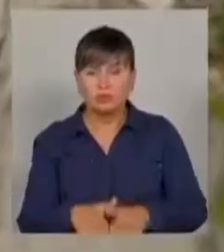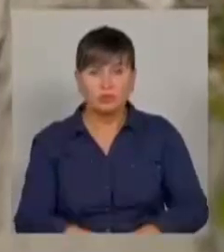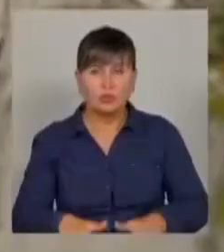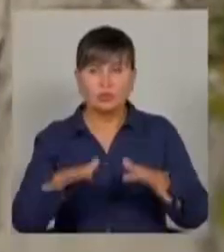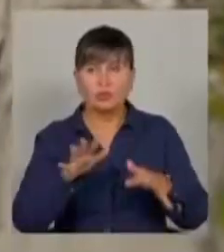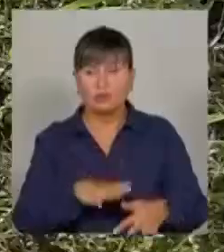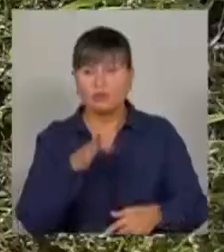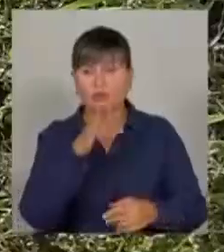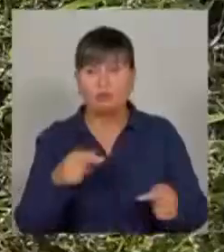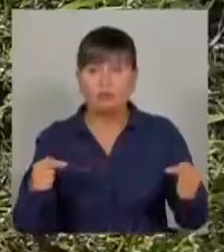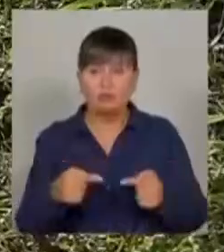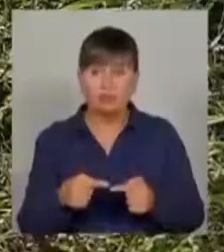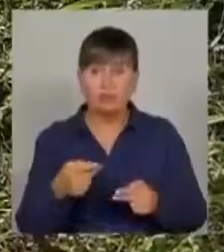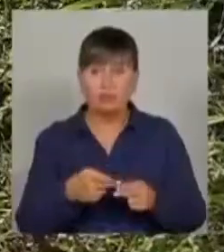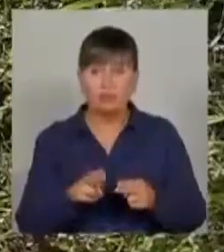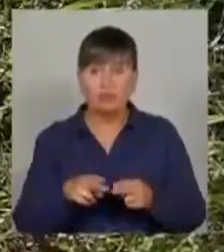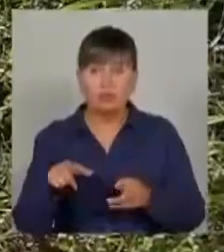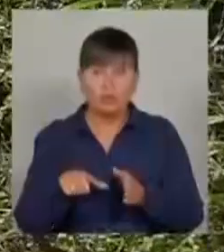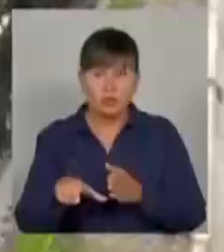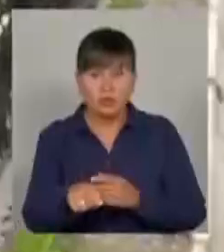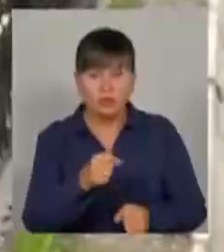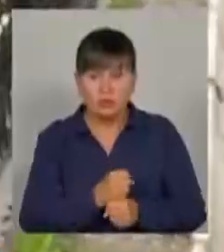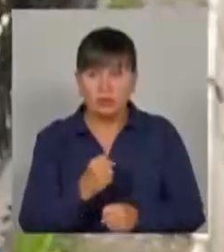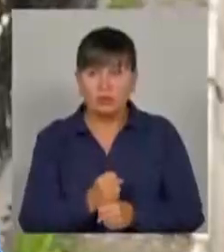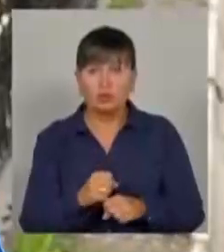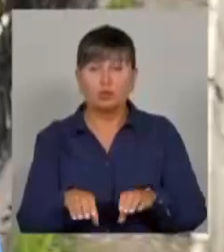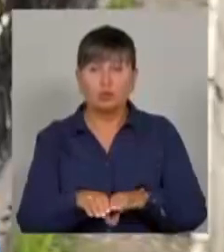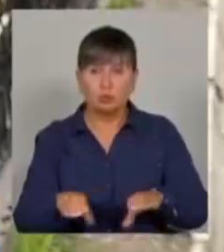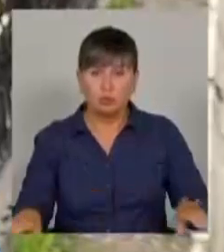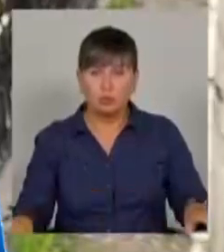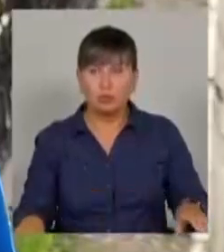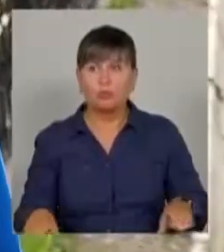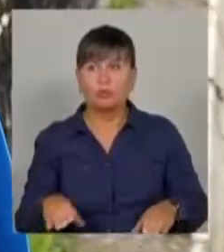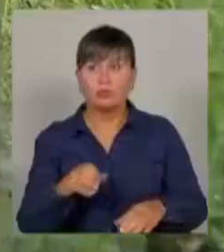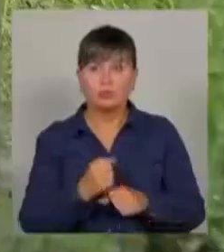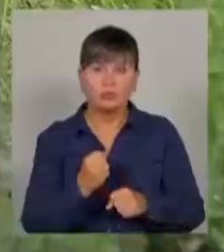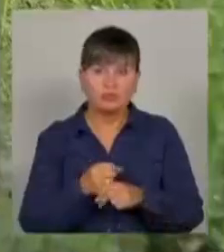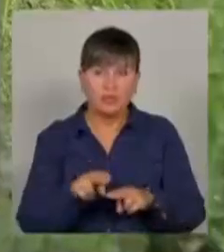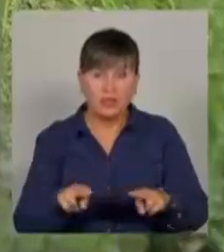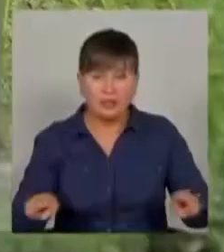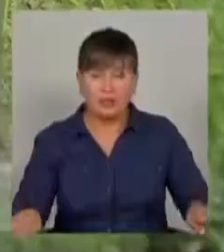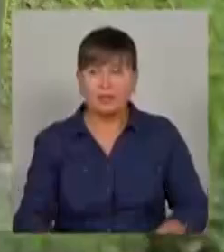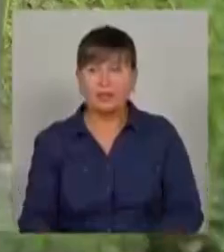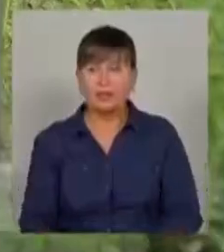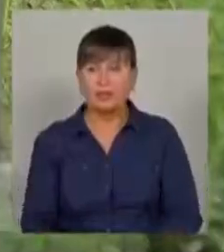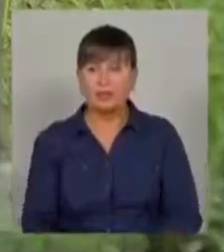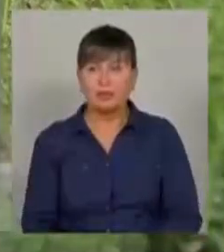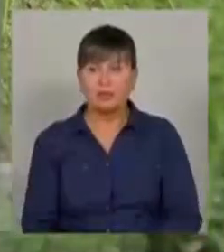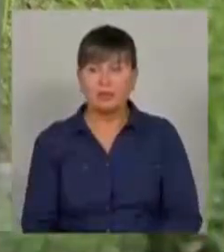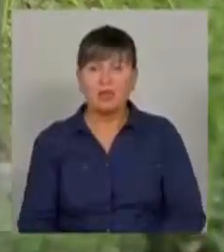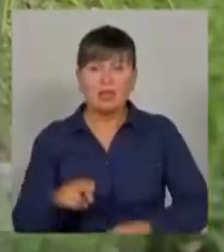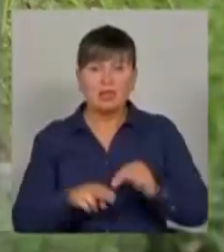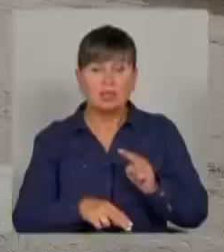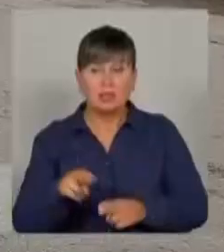затапливала. Вовремя вот речку проложили, проложили трубы, проложили лотки. К